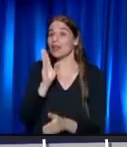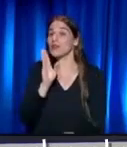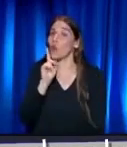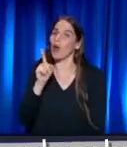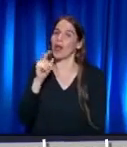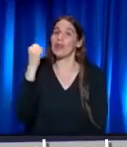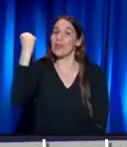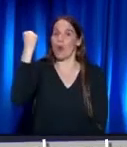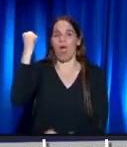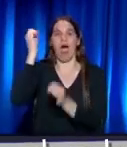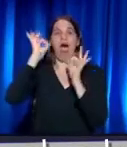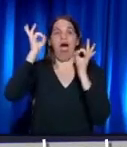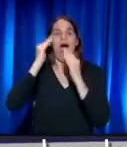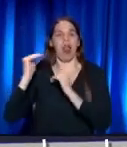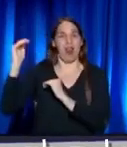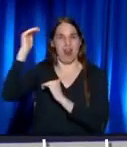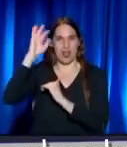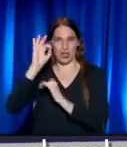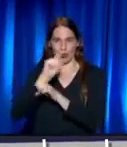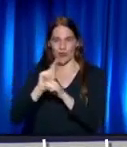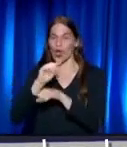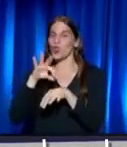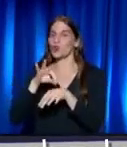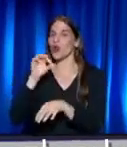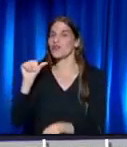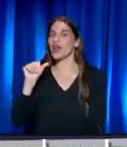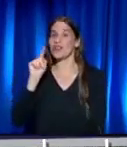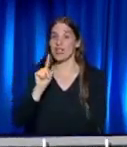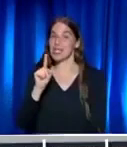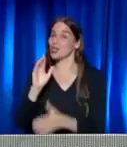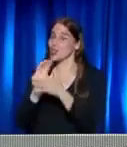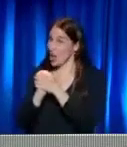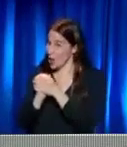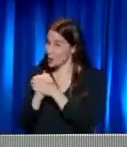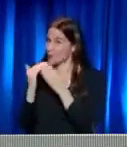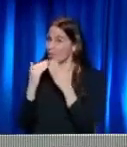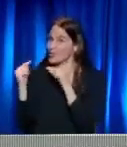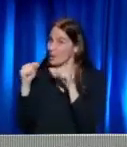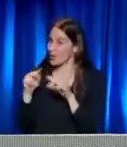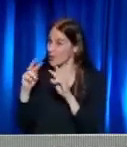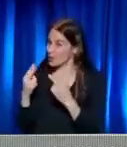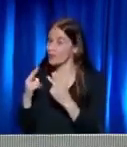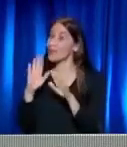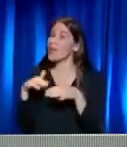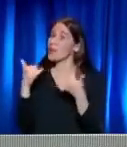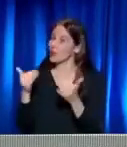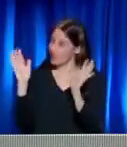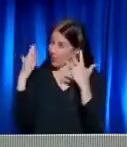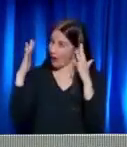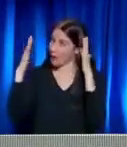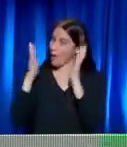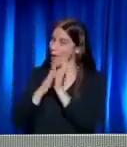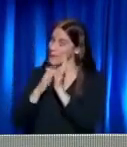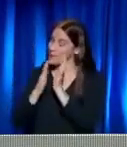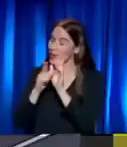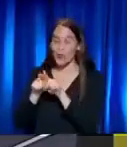אתם גיבורי על של התקופה שלנו. נמצאת איתנו כאן דוקטור אפרת וקסלר. שלום לך, תודה שבאת אלינו שוב, וגם הפעם נמחא כפיים, כמו שאנחנו